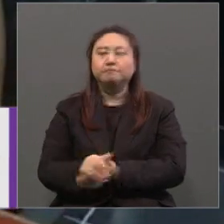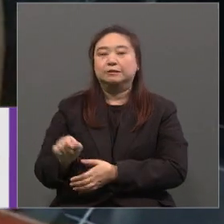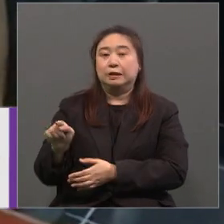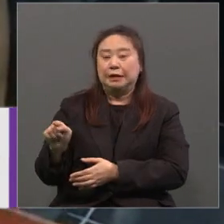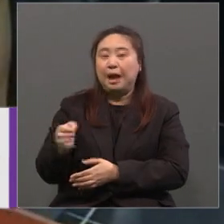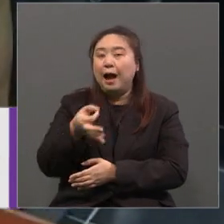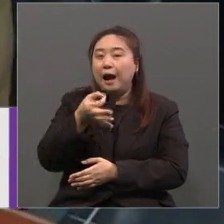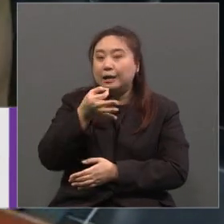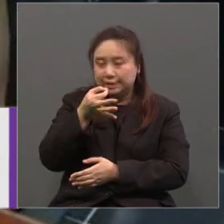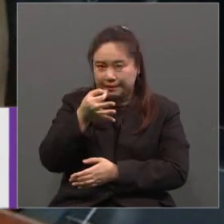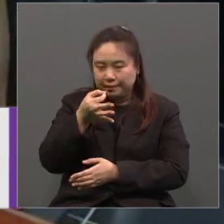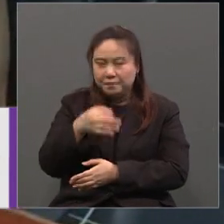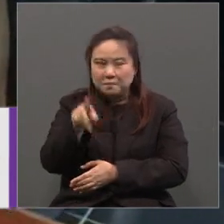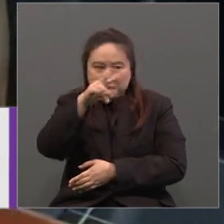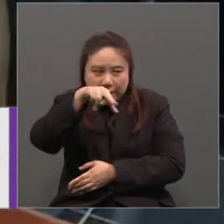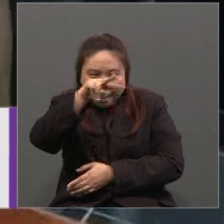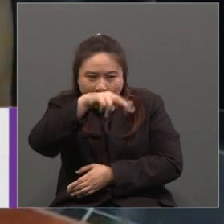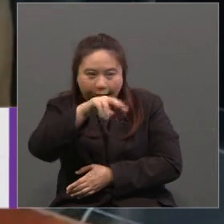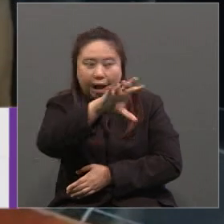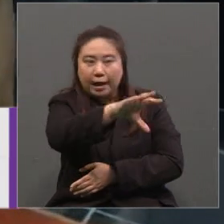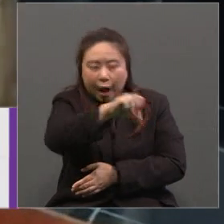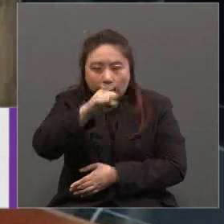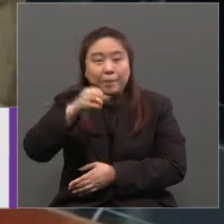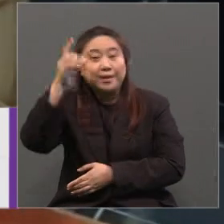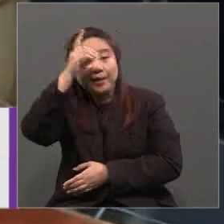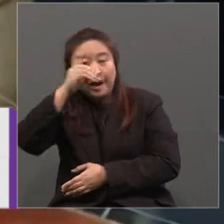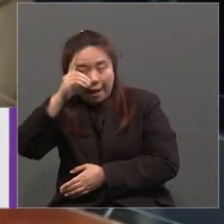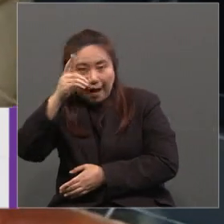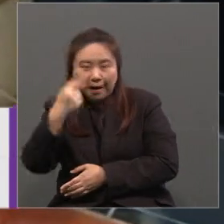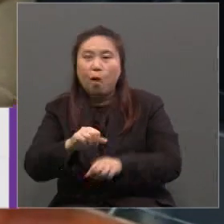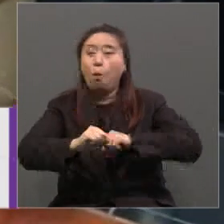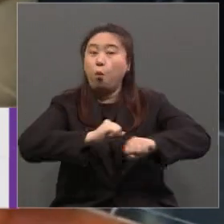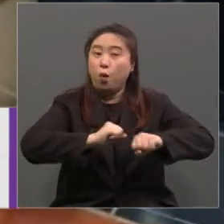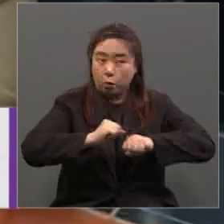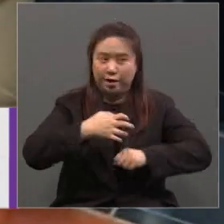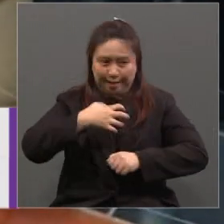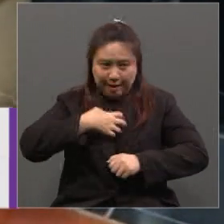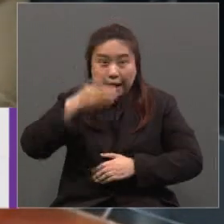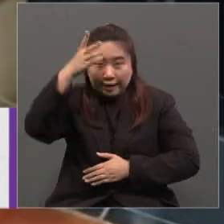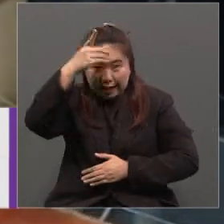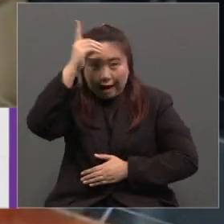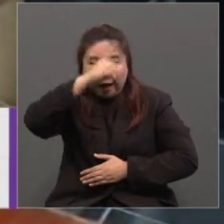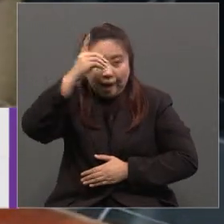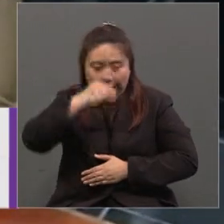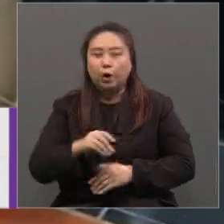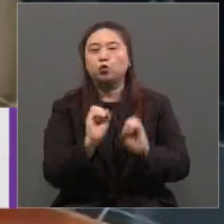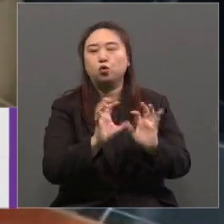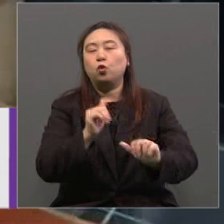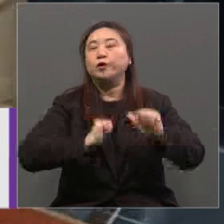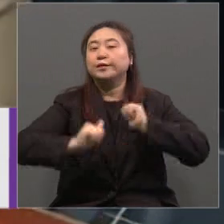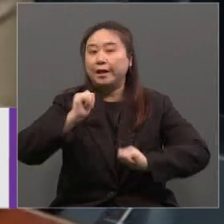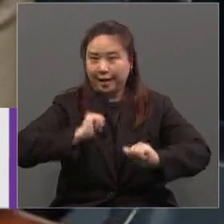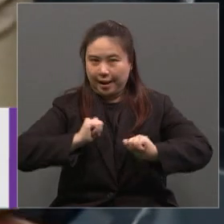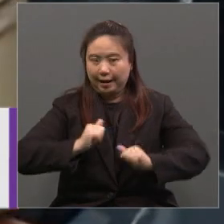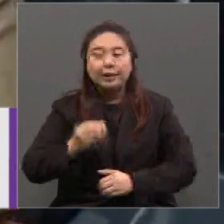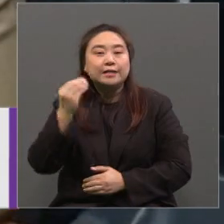ามีอาชีพเป็นโมเดลลิ่งและเปิดสอนคอร์สการแสดงให้กับวัยรุ่นที่อยากเข้าวงการโดยสถานที่เนี่ยเขาจ